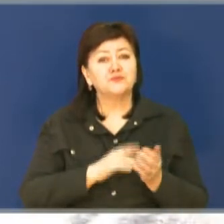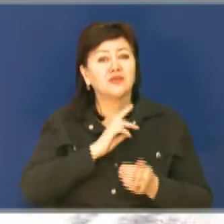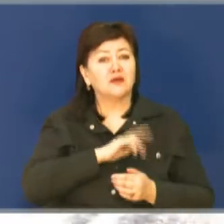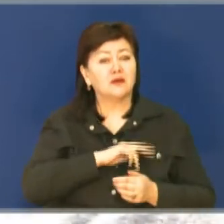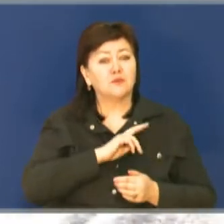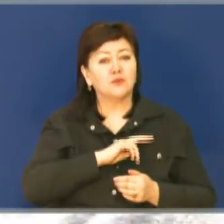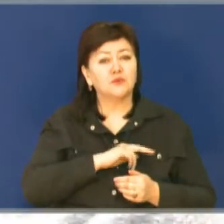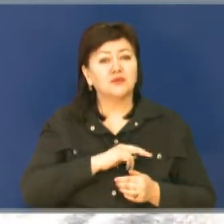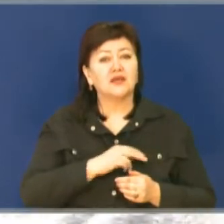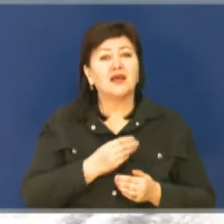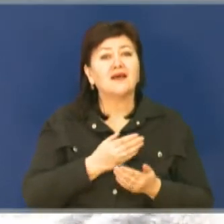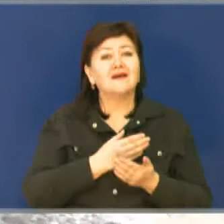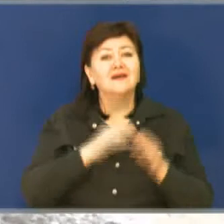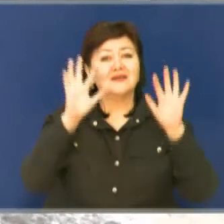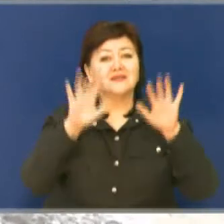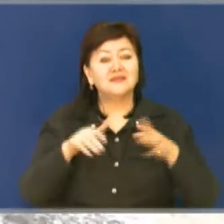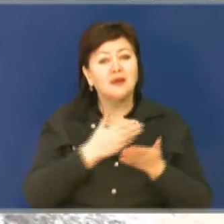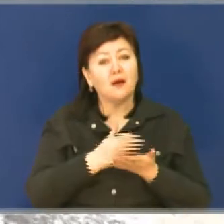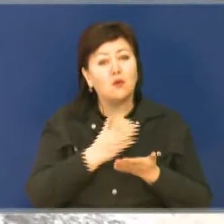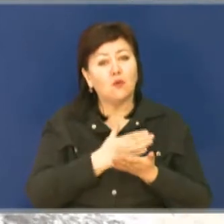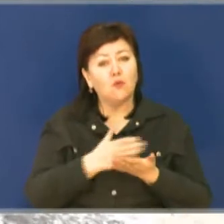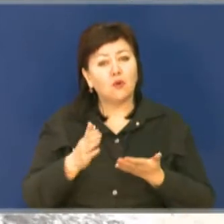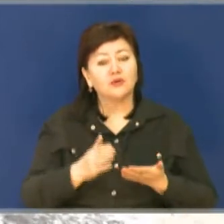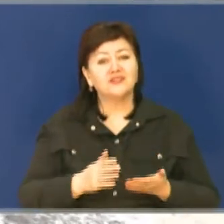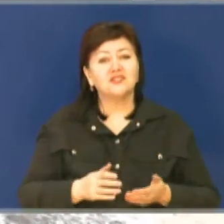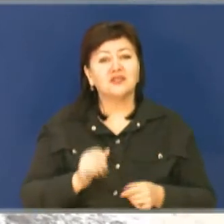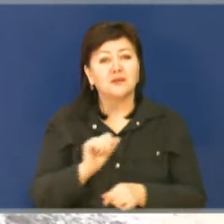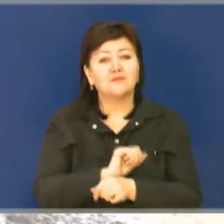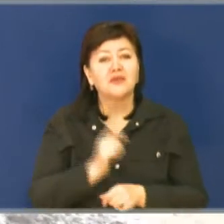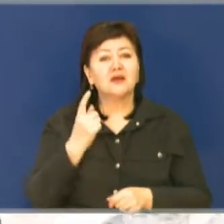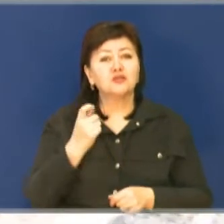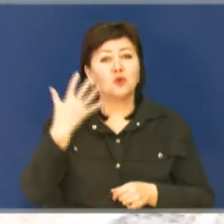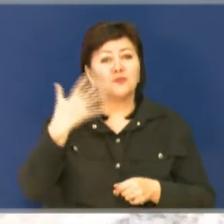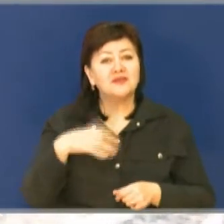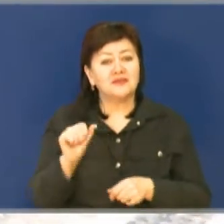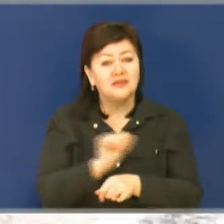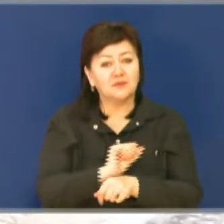работает снегоуборочная техника. Порядка на сегодняшний день 115 единиц техники